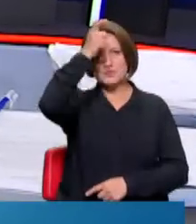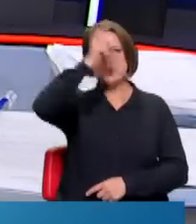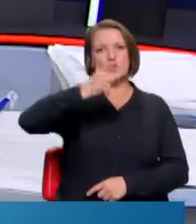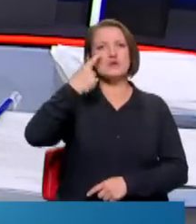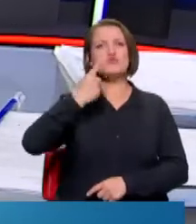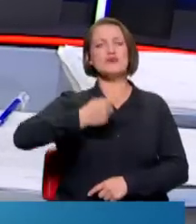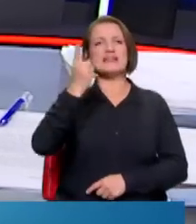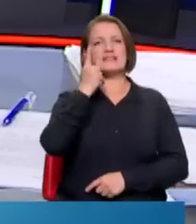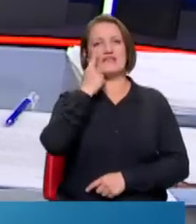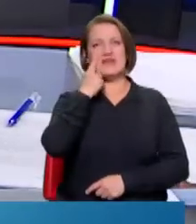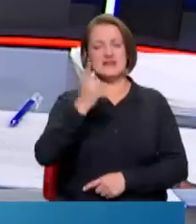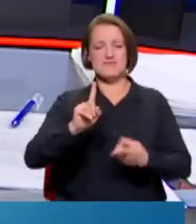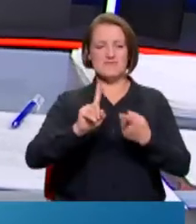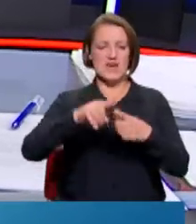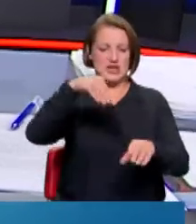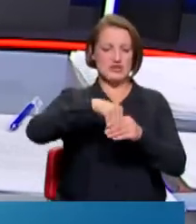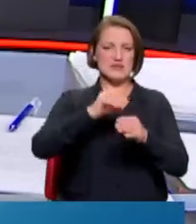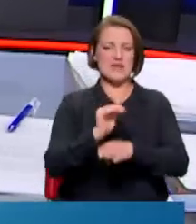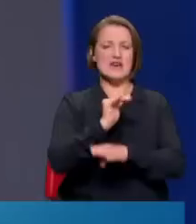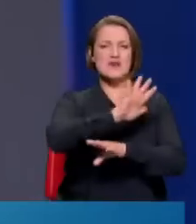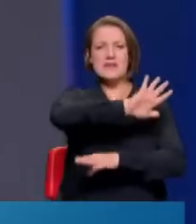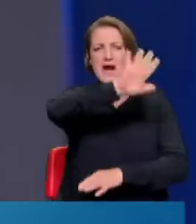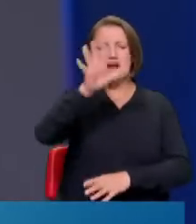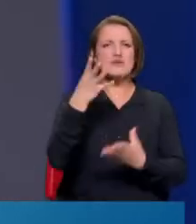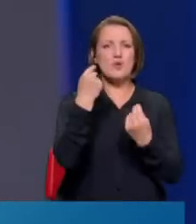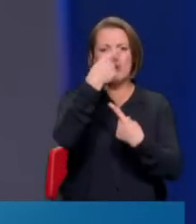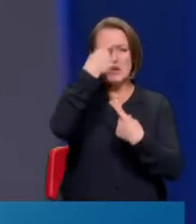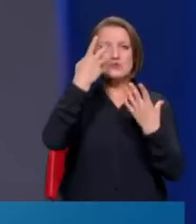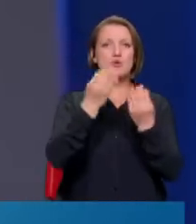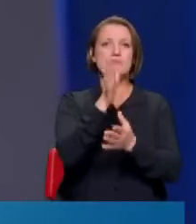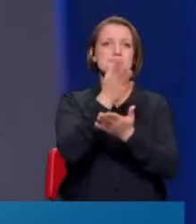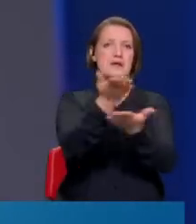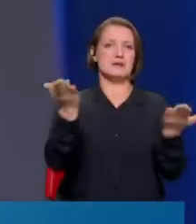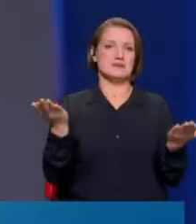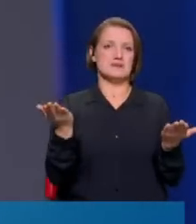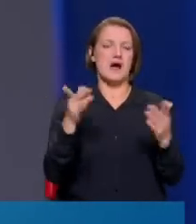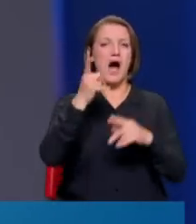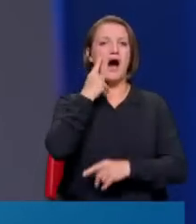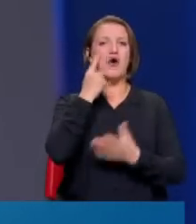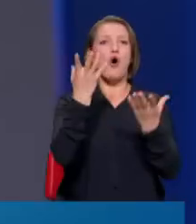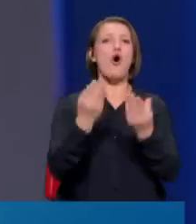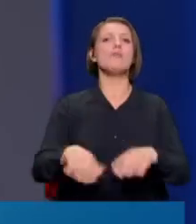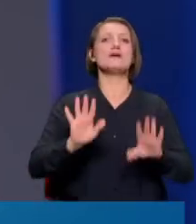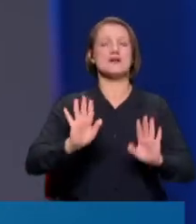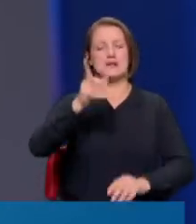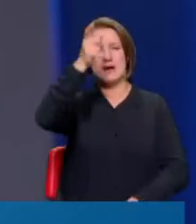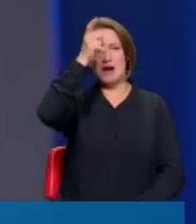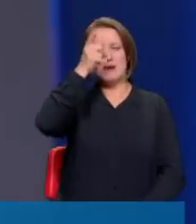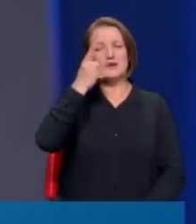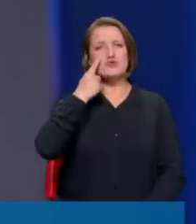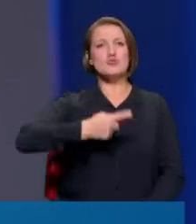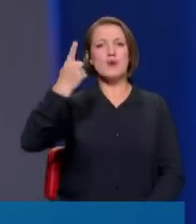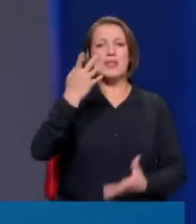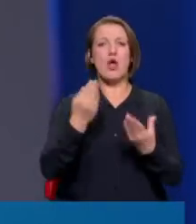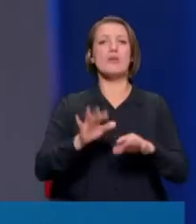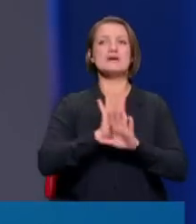Cumhuriyeti Devleti ve içinde yaşayan Herkes çok şanslı olduğunu bilmeli Eğer Atatürk olmasaydı eğer Cumhuriyet